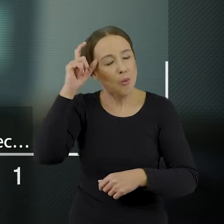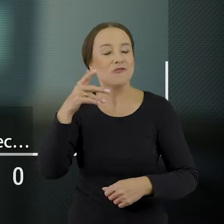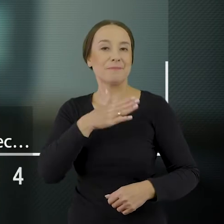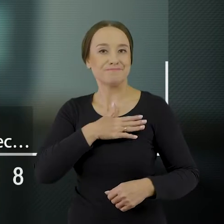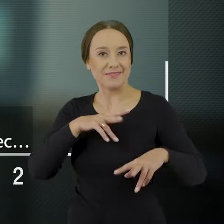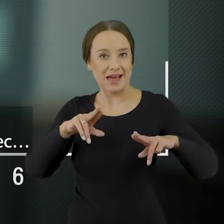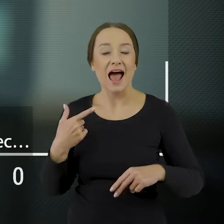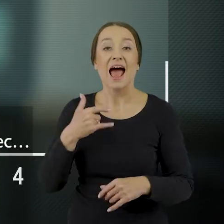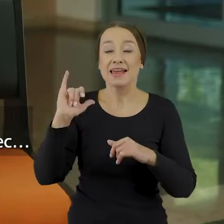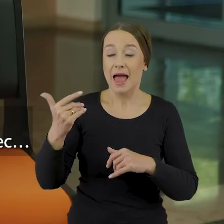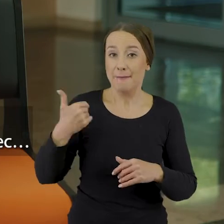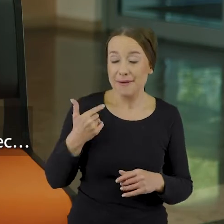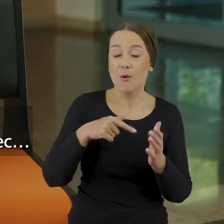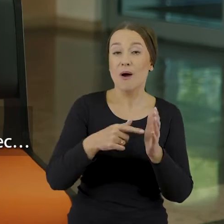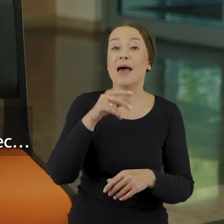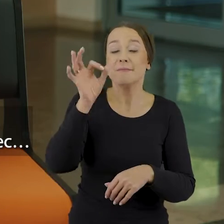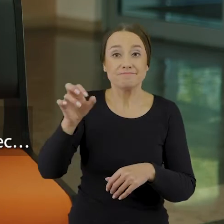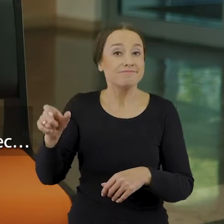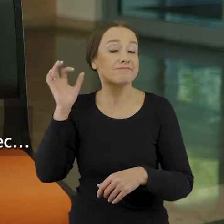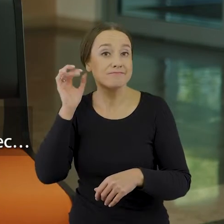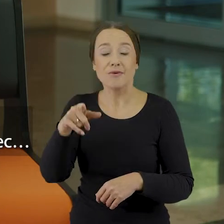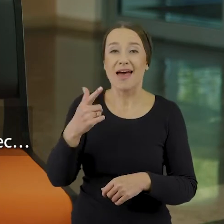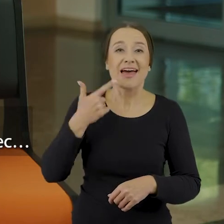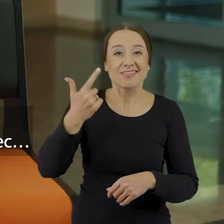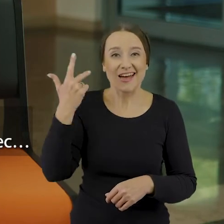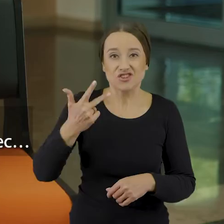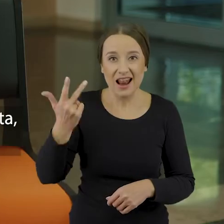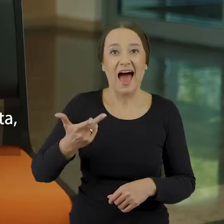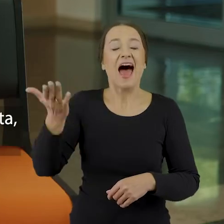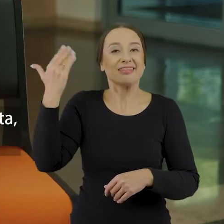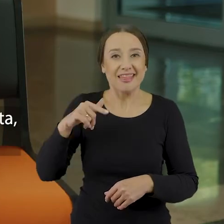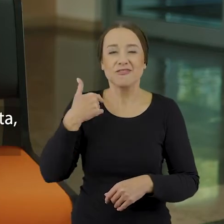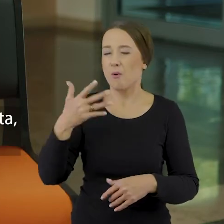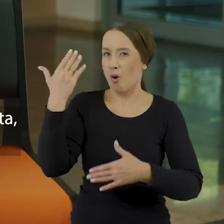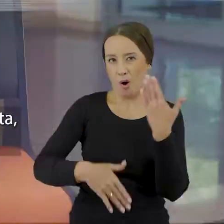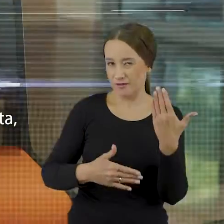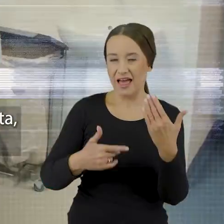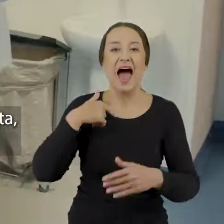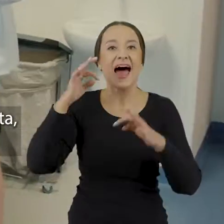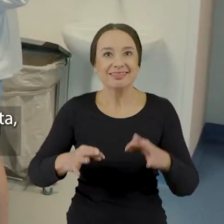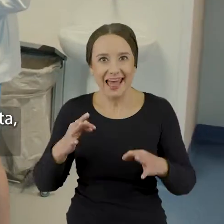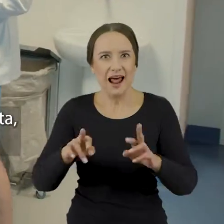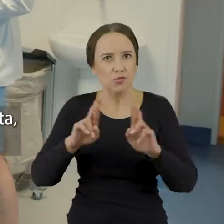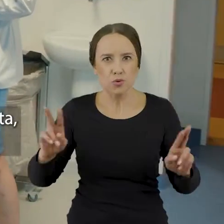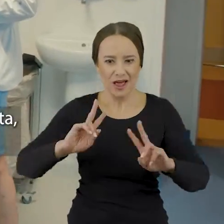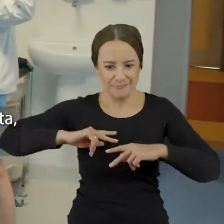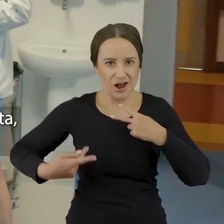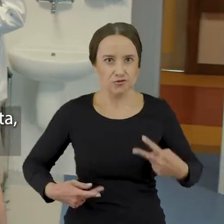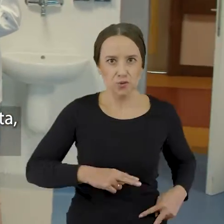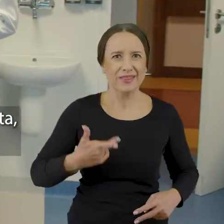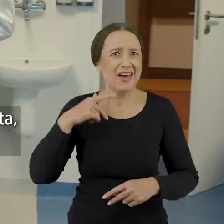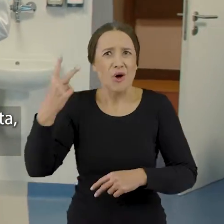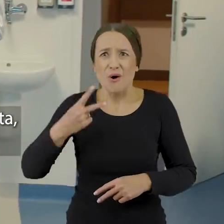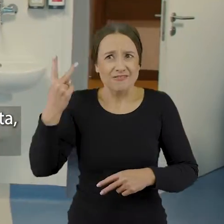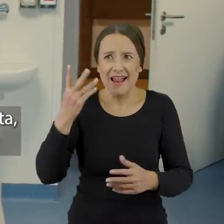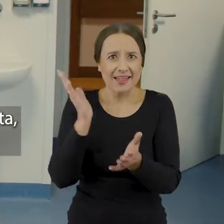pacjentki które miały rozs się w choroby u nich 2 TR lata oznaczał koniec teraz my leczymy nasze pacjentki z chorobą przerzutow Przez długie lata to